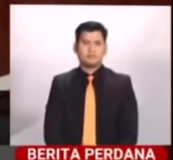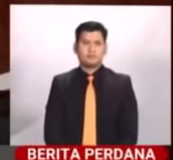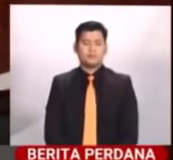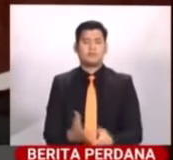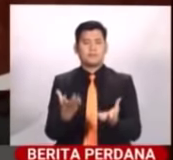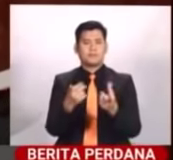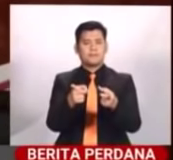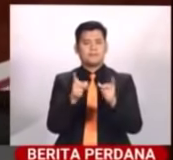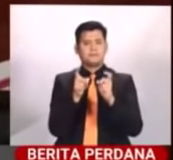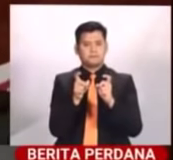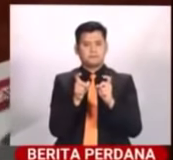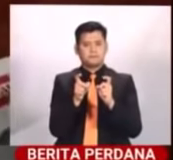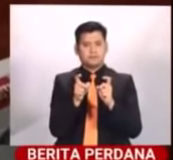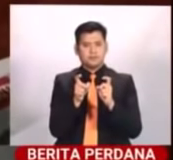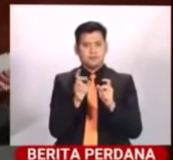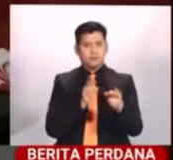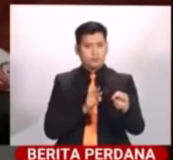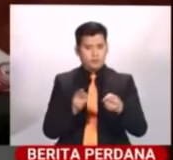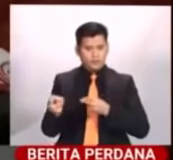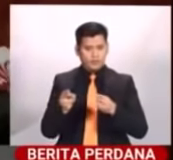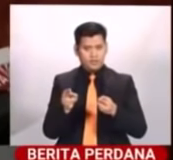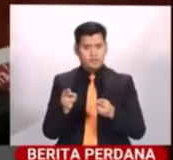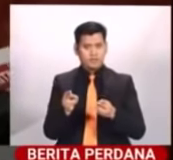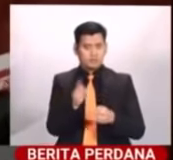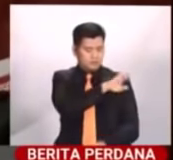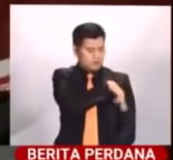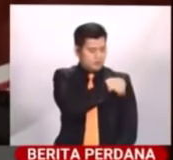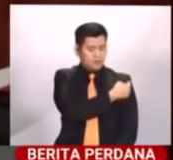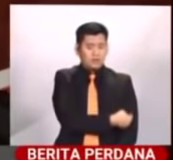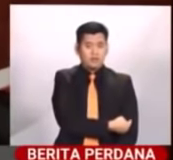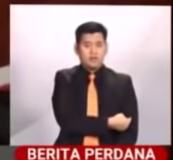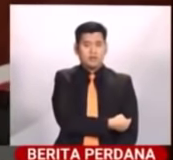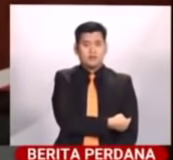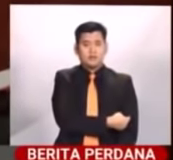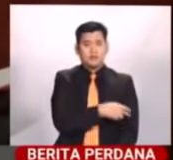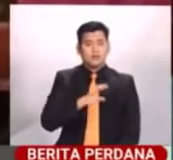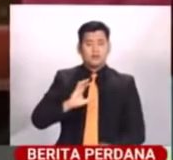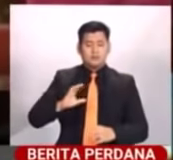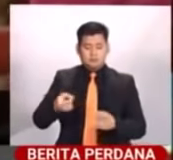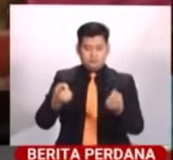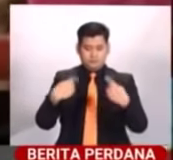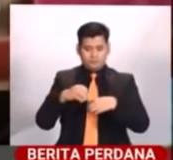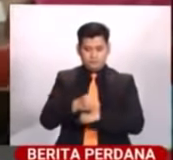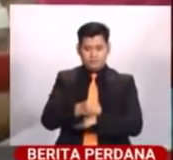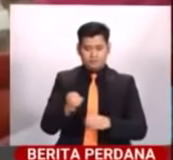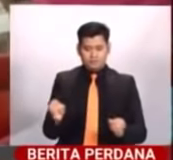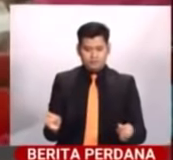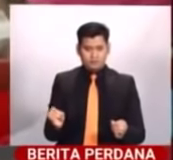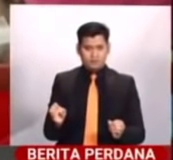Akan sebarang kerja urusan di hospital, insyaAllah, di atas pejabat Exco saya.